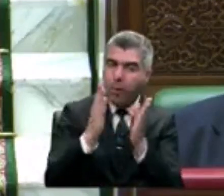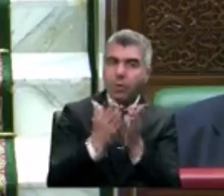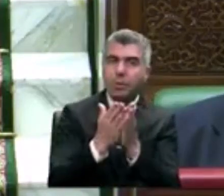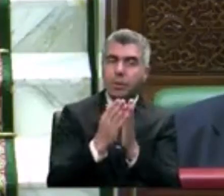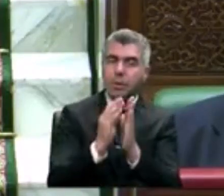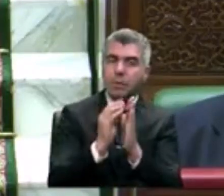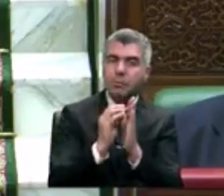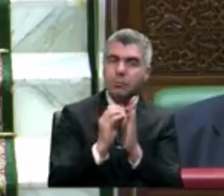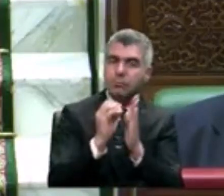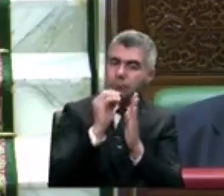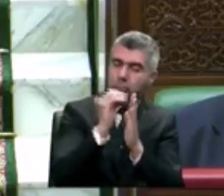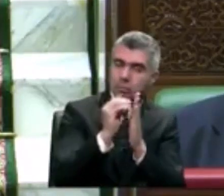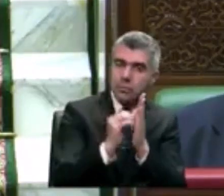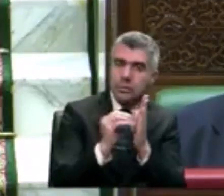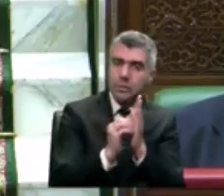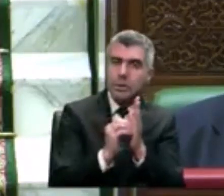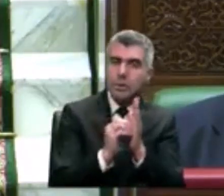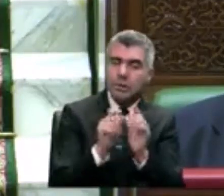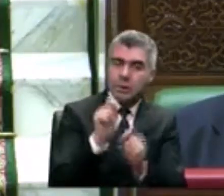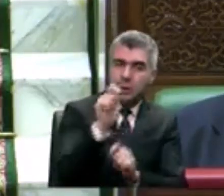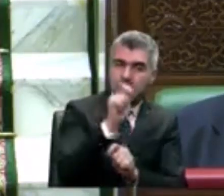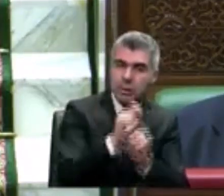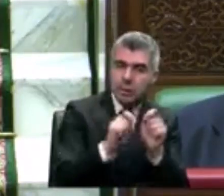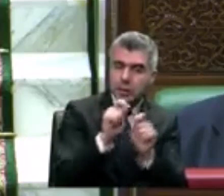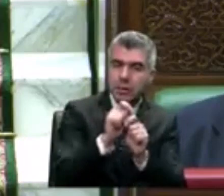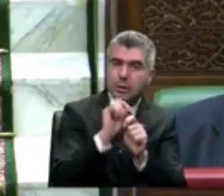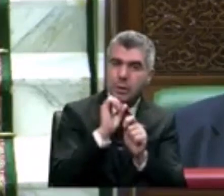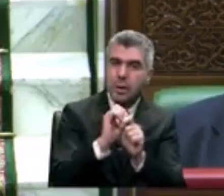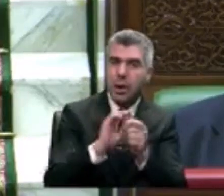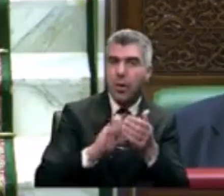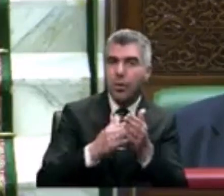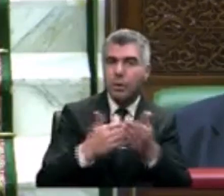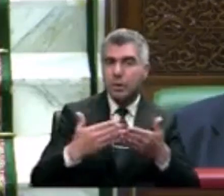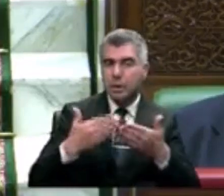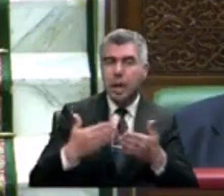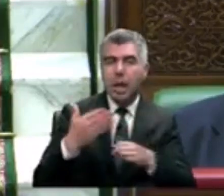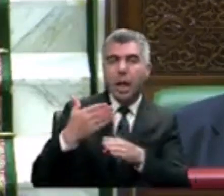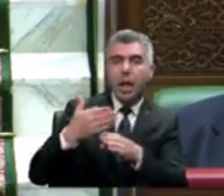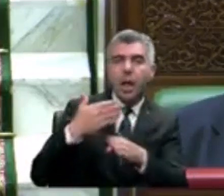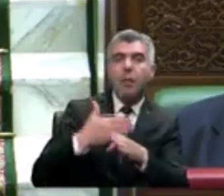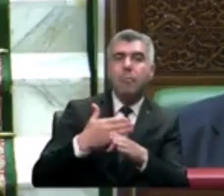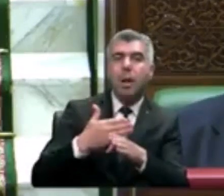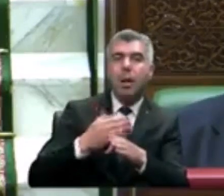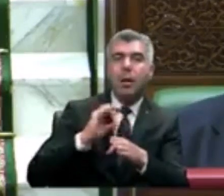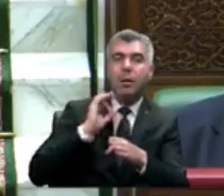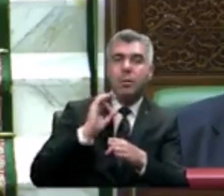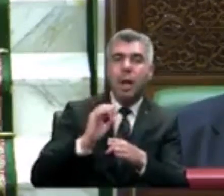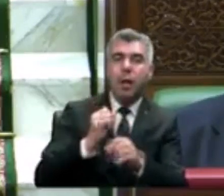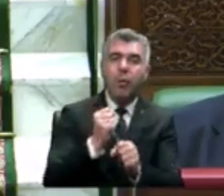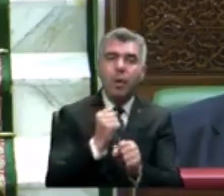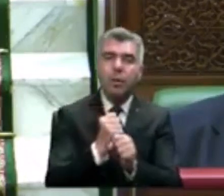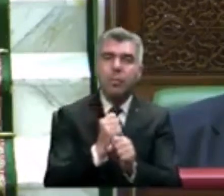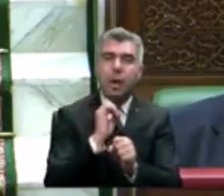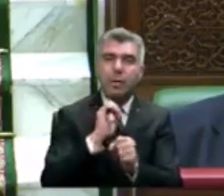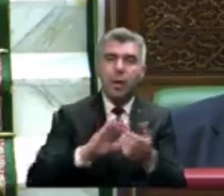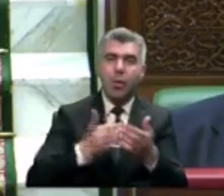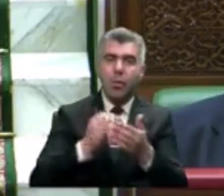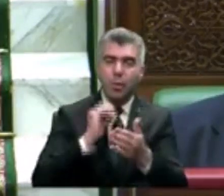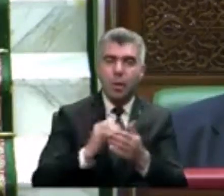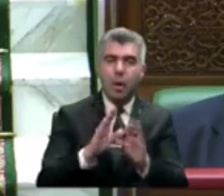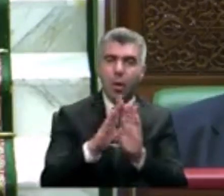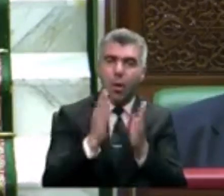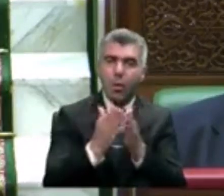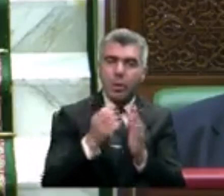على اساس اسس مختلفه تماما عم كان سائدا من ناحيه الرؤيه والغايات المضمون والاليات باصلاح